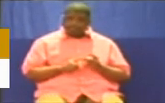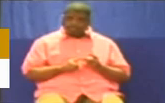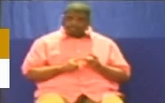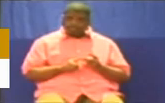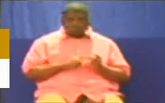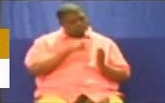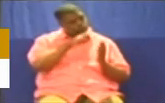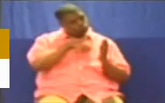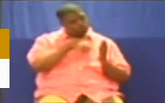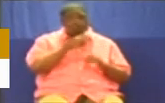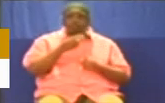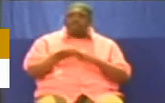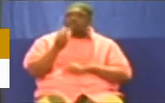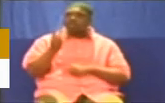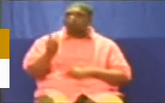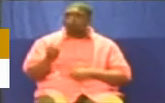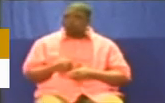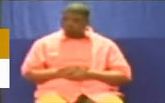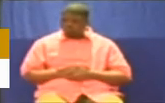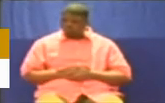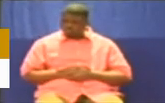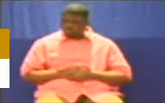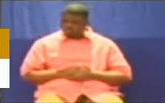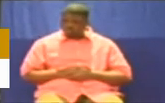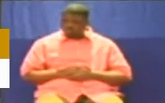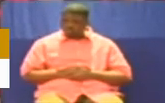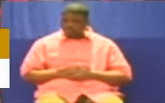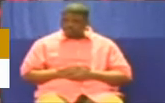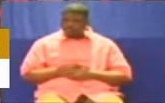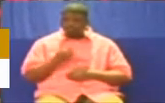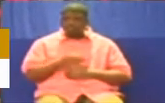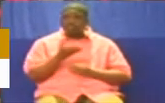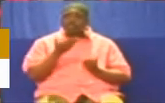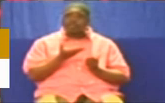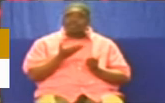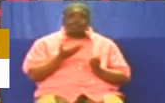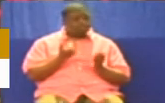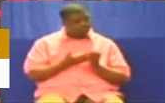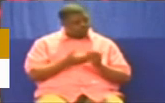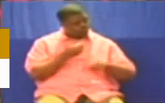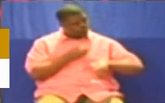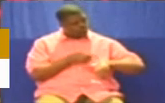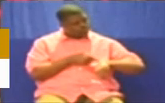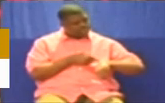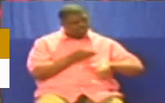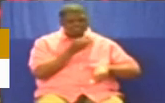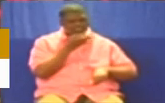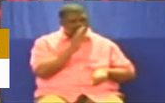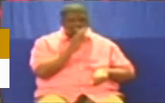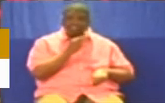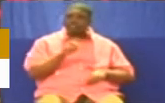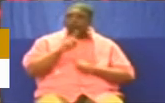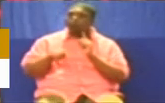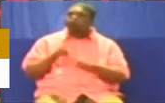zone. Kusoma mara ya tatu. No, tumekwenda mbio kwa kweli kwa sababu ya muda na futari hii imetupeleka. Sasa lazima ni wahoji